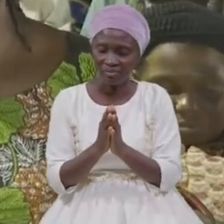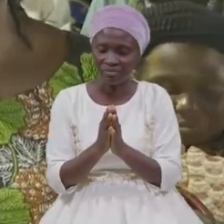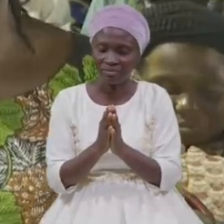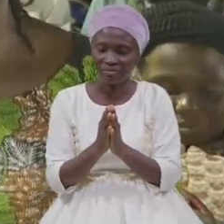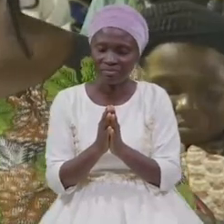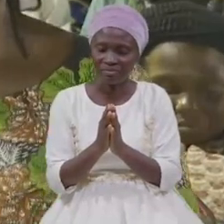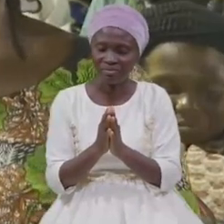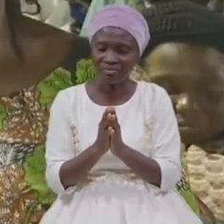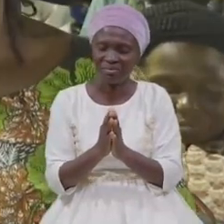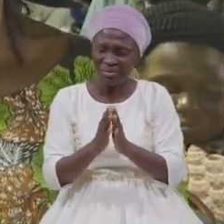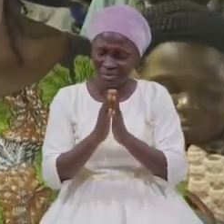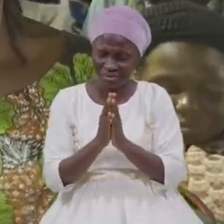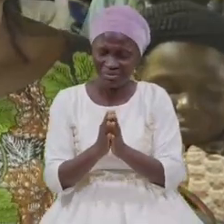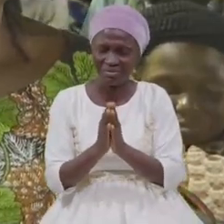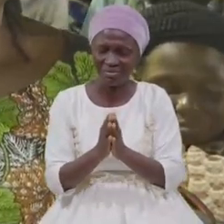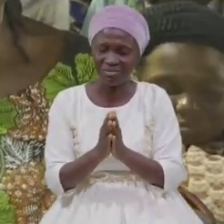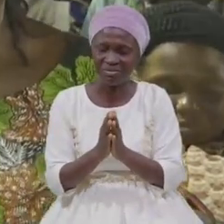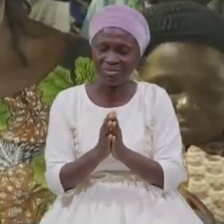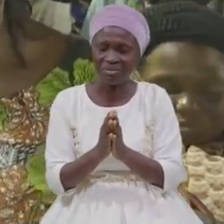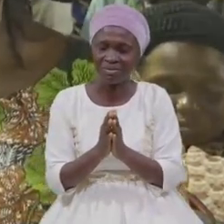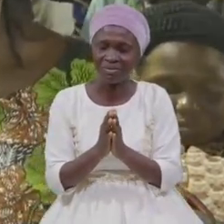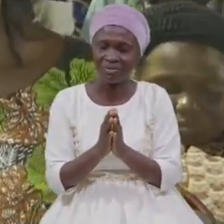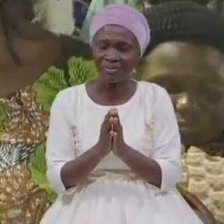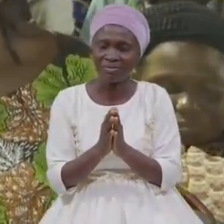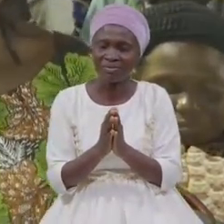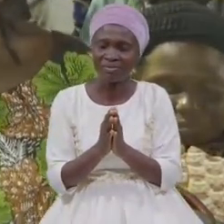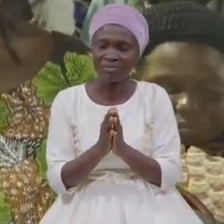Je veux être vrai enfant de Dieu.